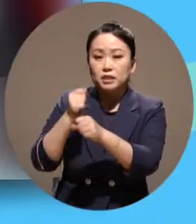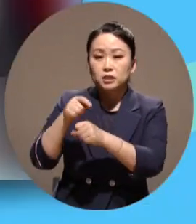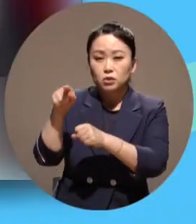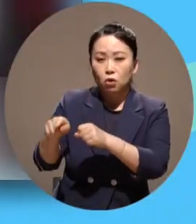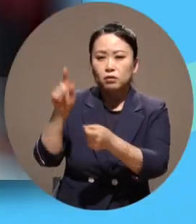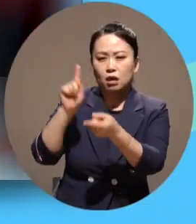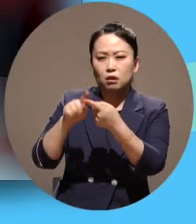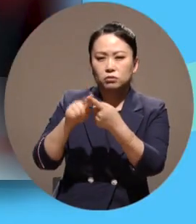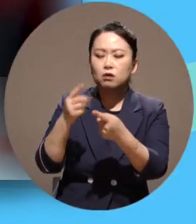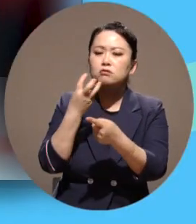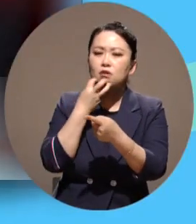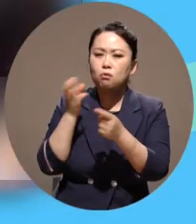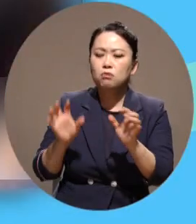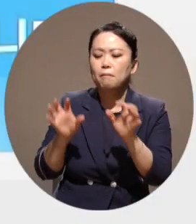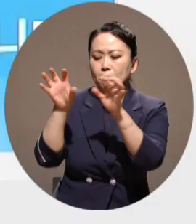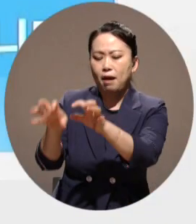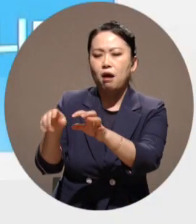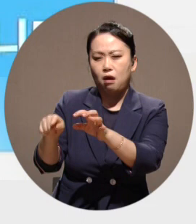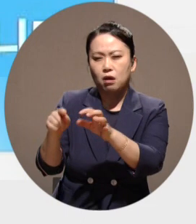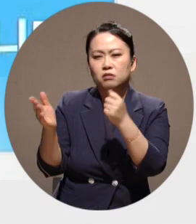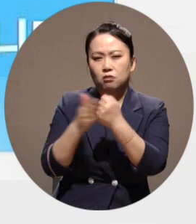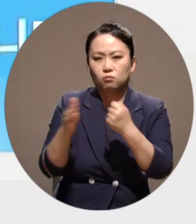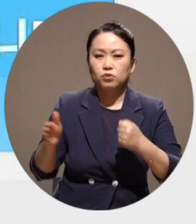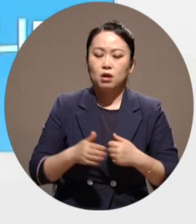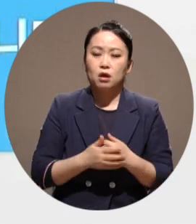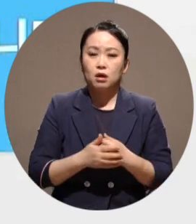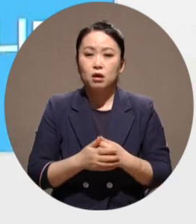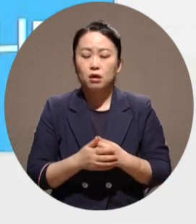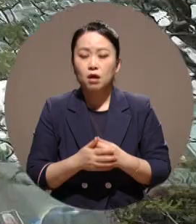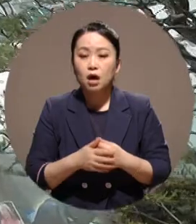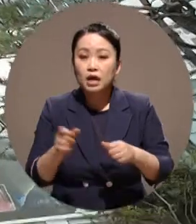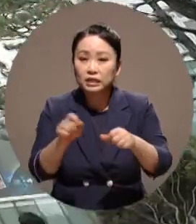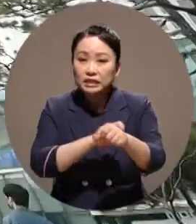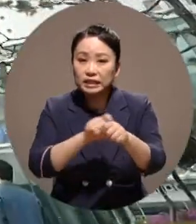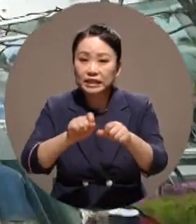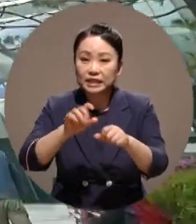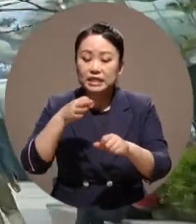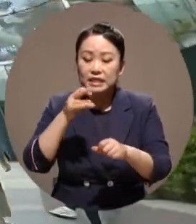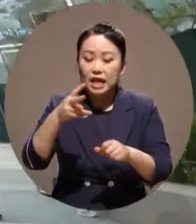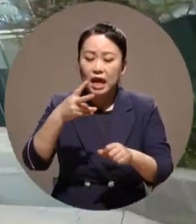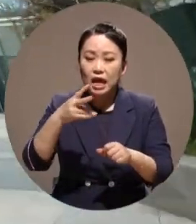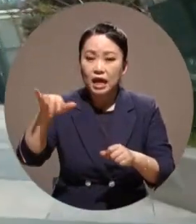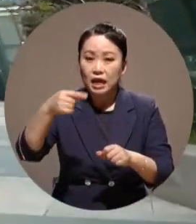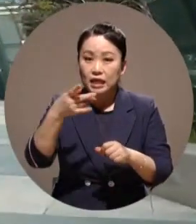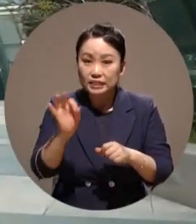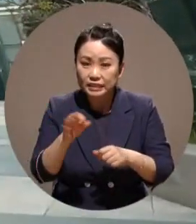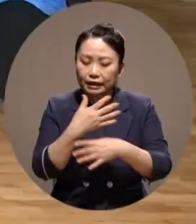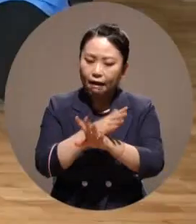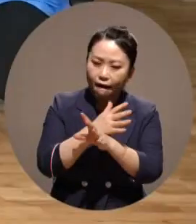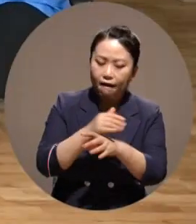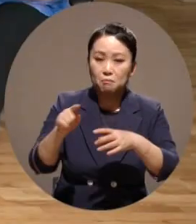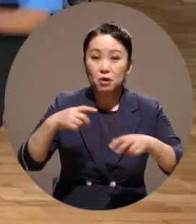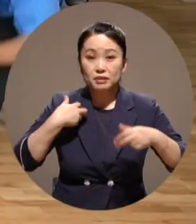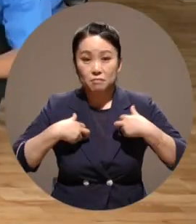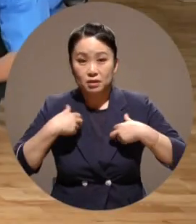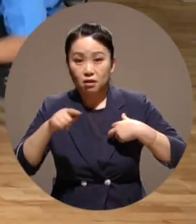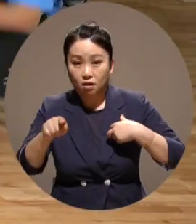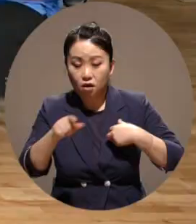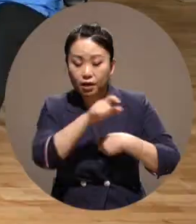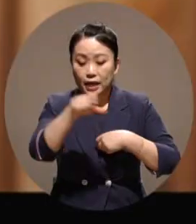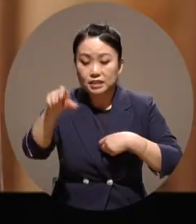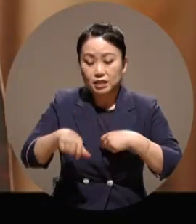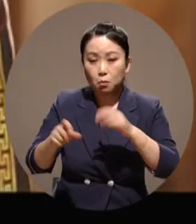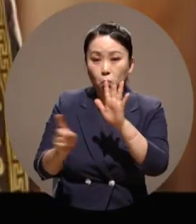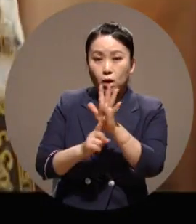광고 물량이 본사로 흡수된 때문으로 분석됩니다. 특히 예능과 드라마에서 등장하는 간접 광고는 해마다 100억